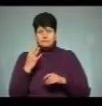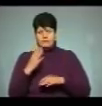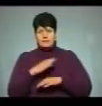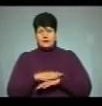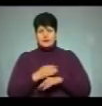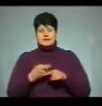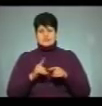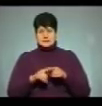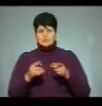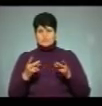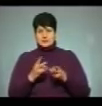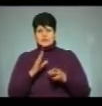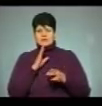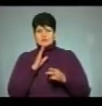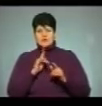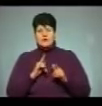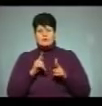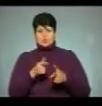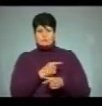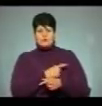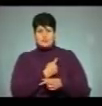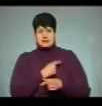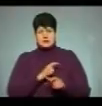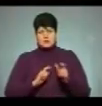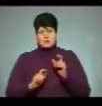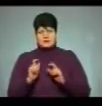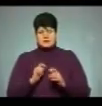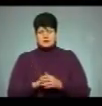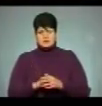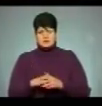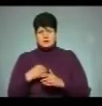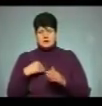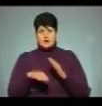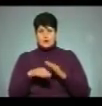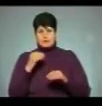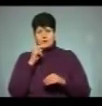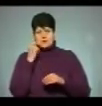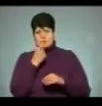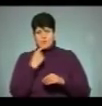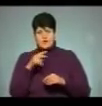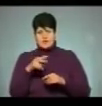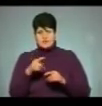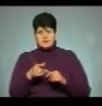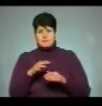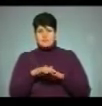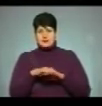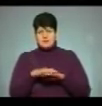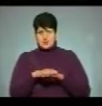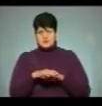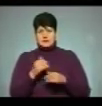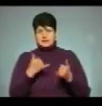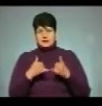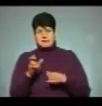дисципліни необхідні дівчині для вступу в медуніверситет. Я вибрала предмети українська мова, література, математика,